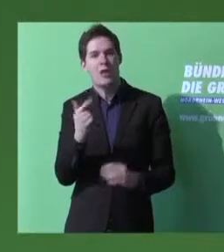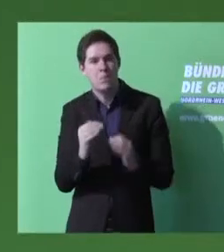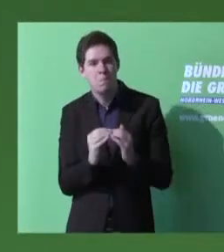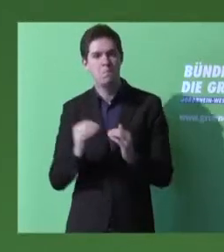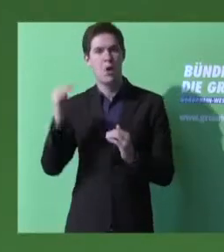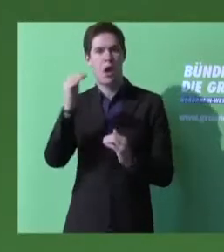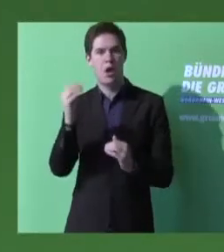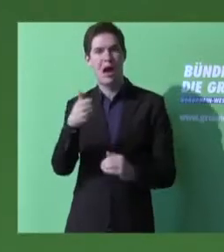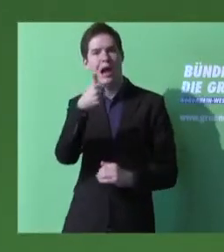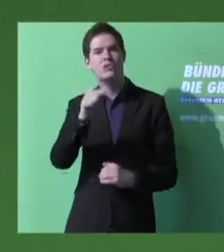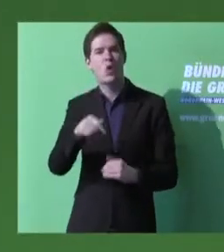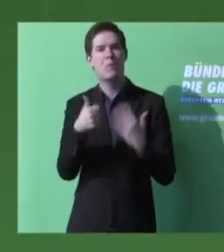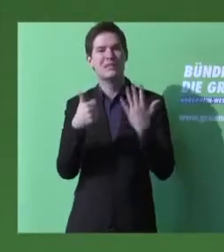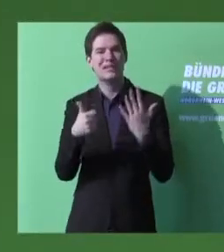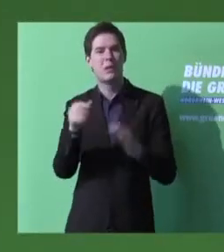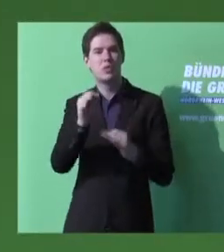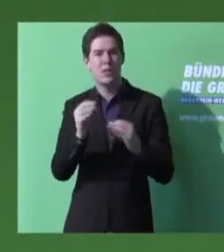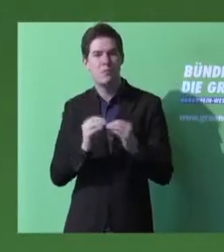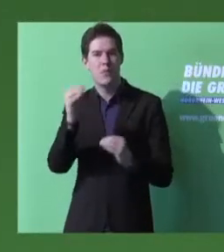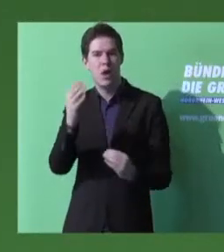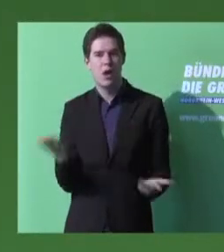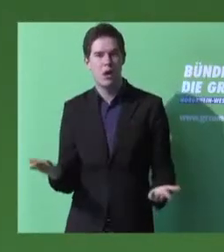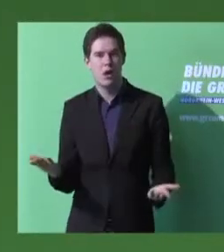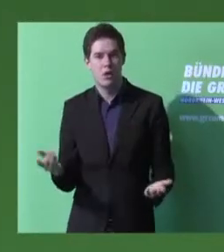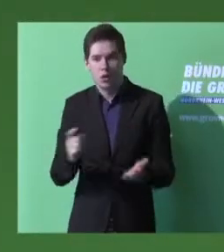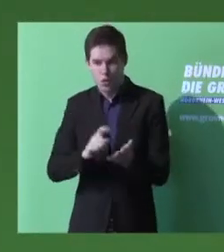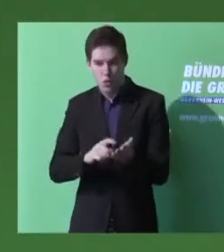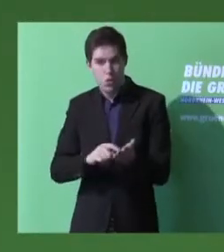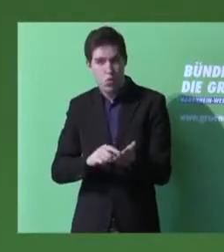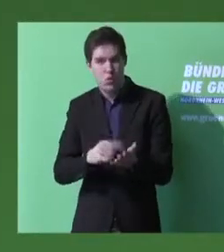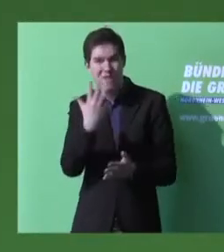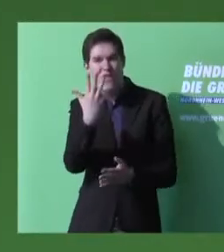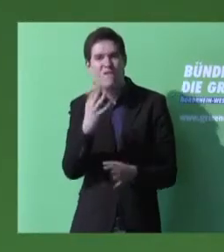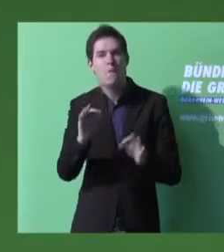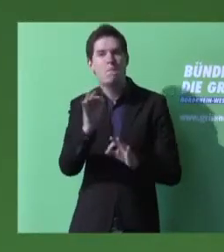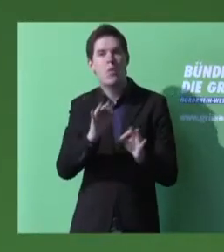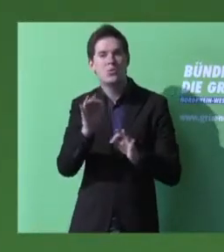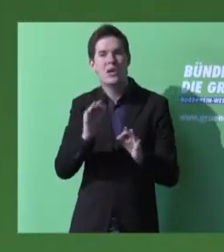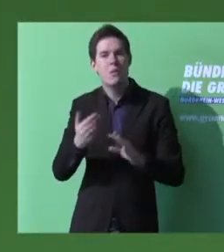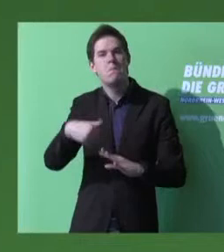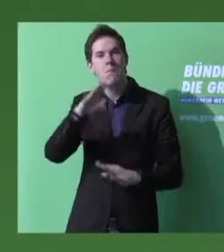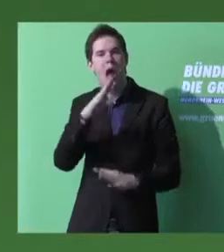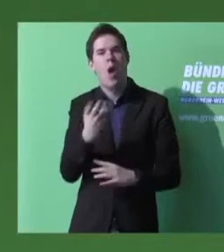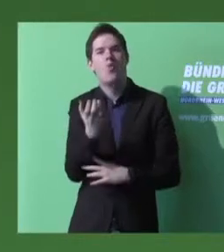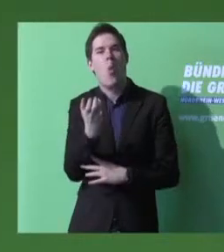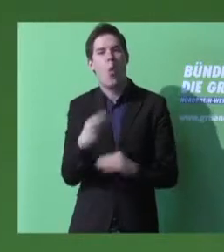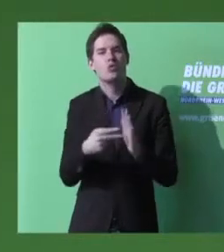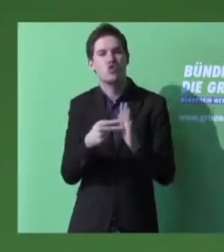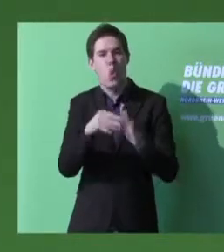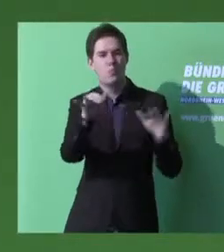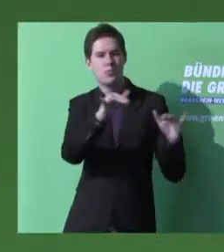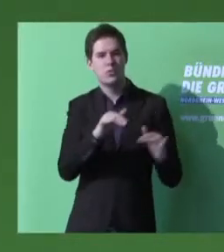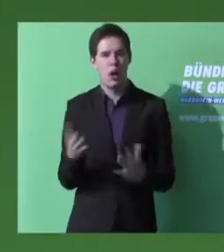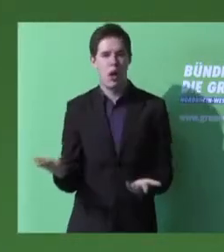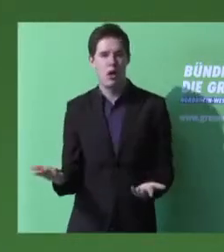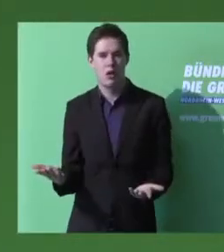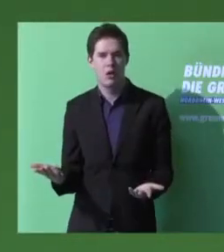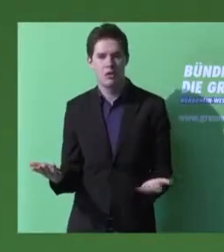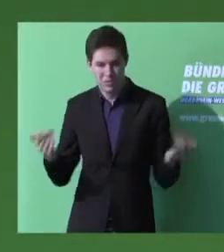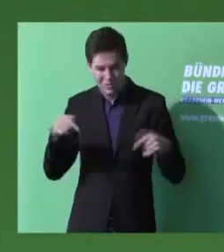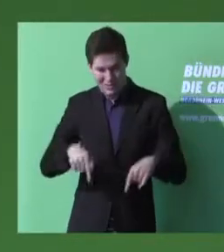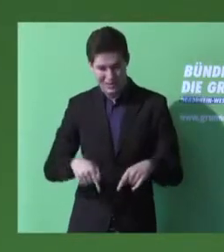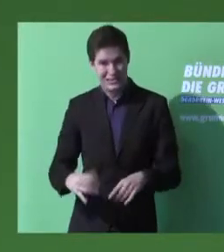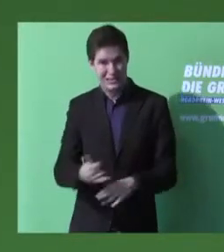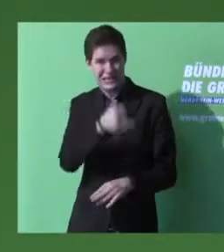von 1,6%. Und warum? Weil 5% mehr Kohlestrom im Netz ist, 5% mehr. Und in diesem Jahr,